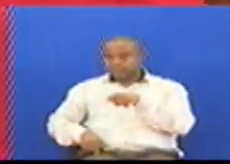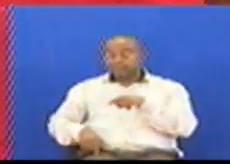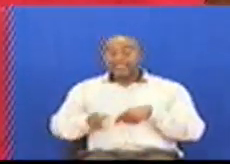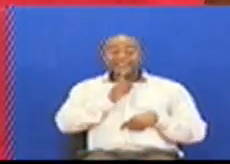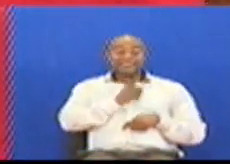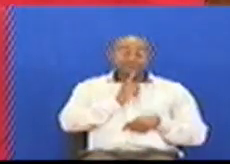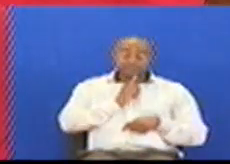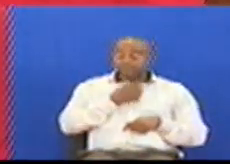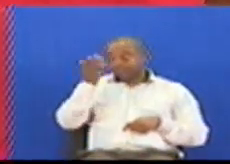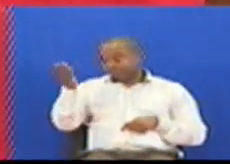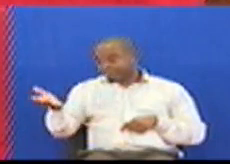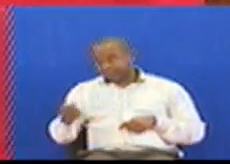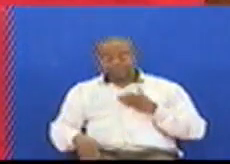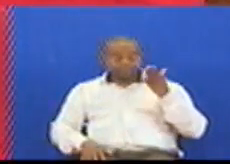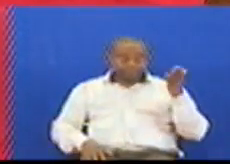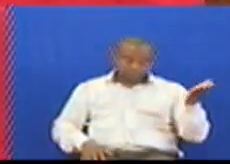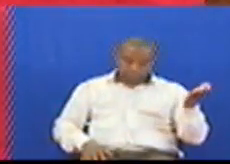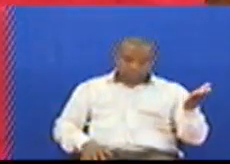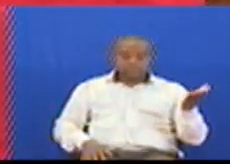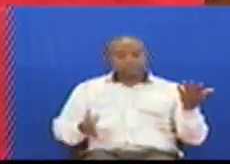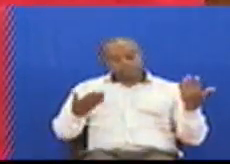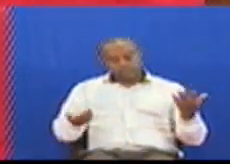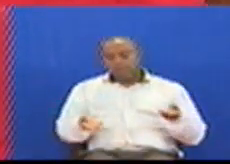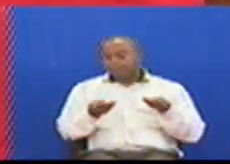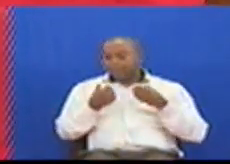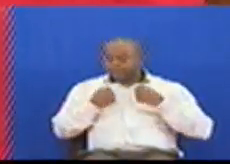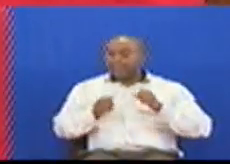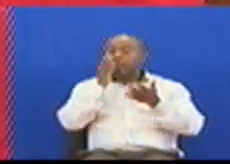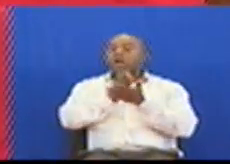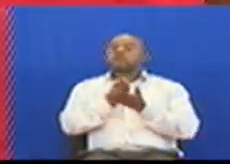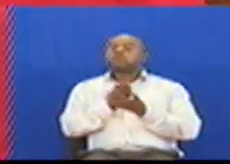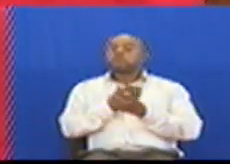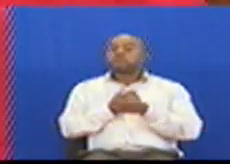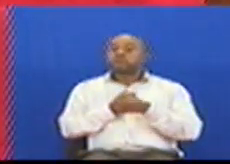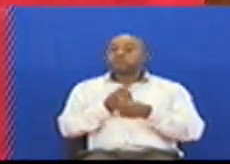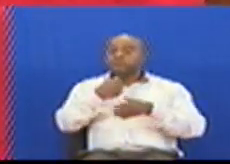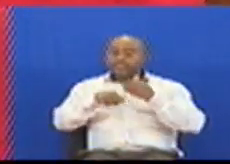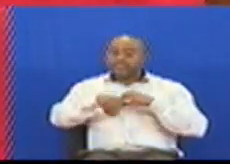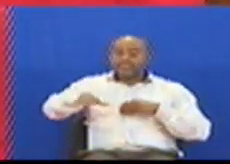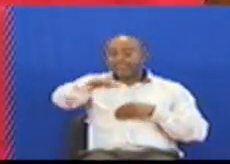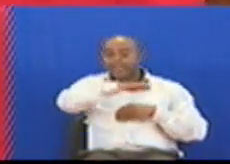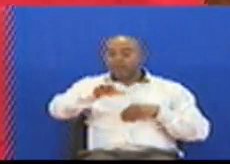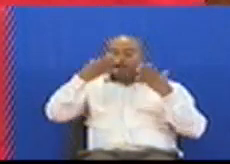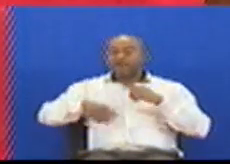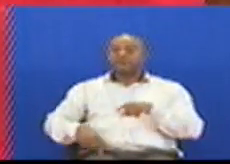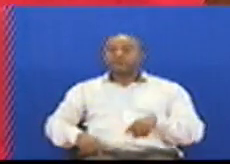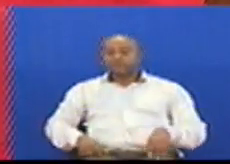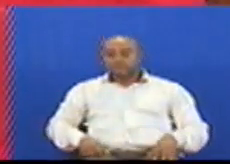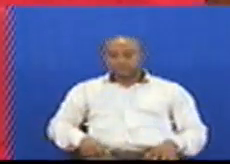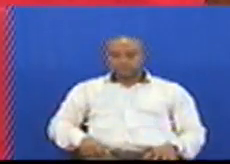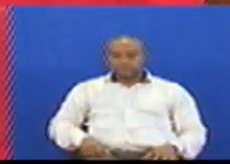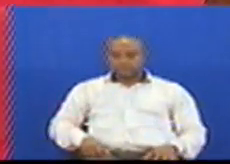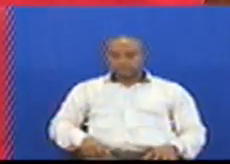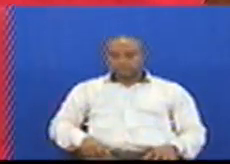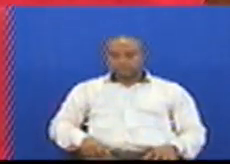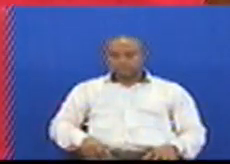na manaibu wako, mmetendea haki sana wananchi wa Ukerewe hasa kwenye eneo hili la afya. Mchango